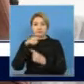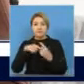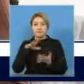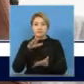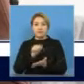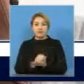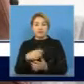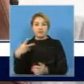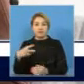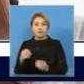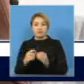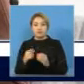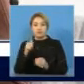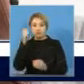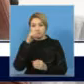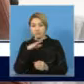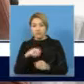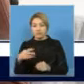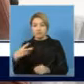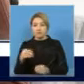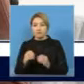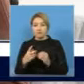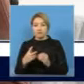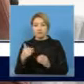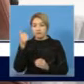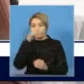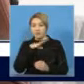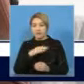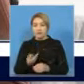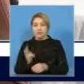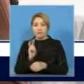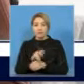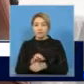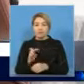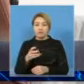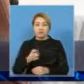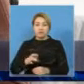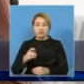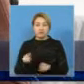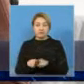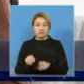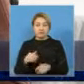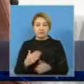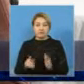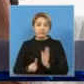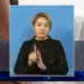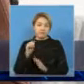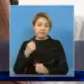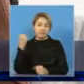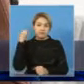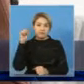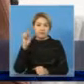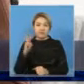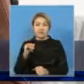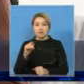Предпринимательством занимаюсь с 2011 года. В 2012 году переехала в Уйлский район. В том же году я впервые выиграла грант